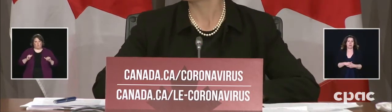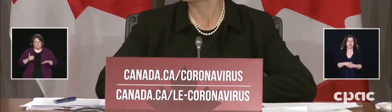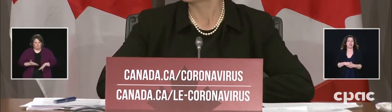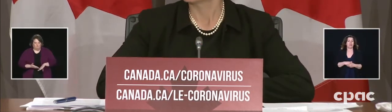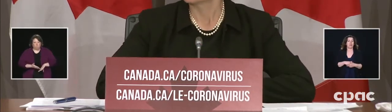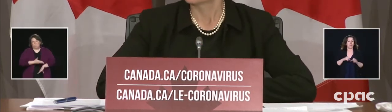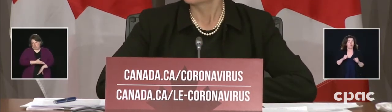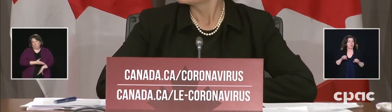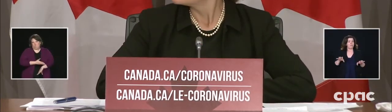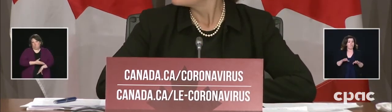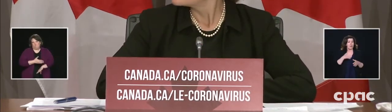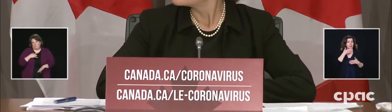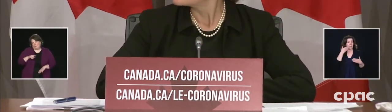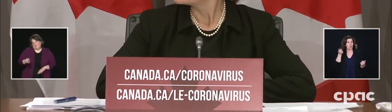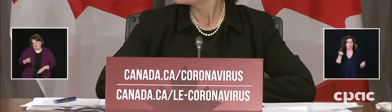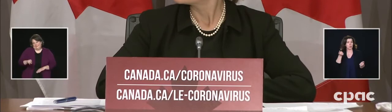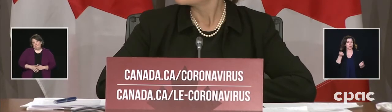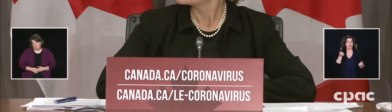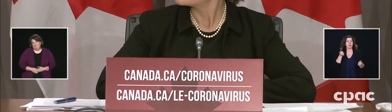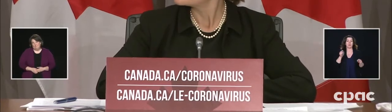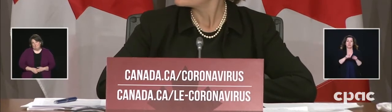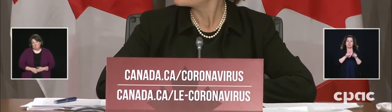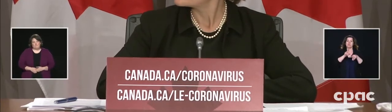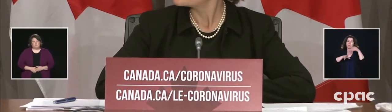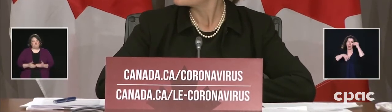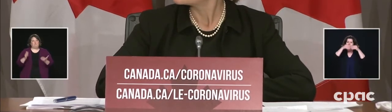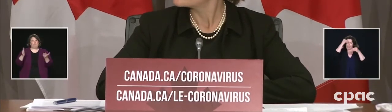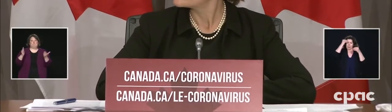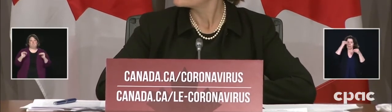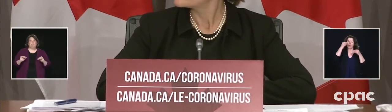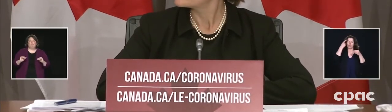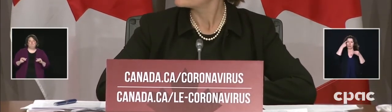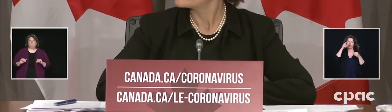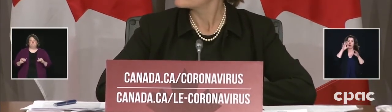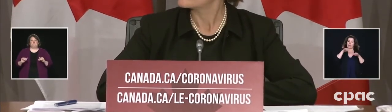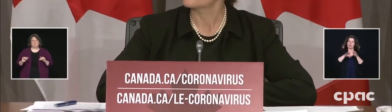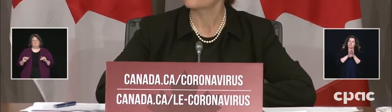Merci, Madame la Vice-Première Ministre. Opérateur, une dernière question au téléphone, s'il vous plaît.